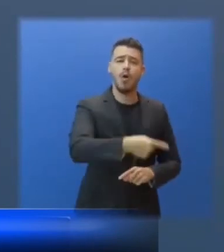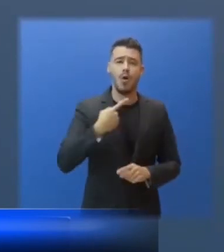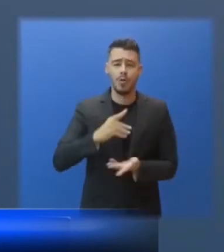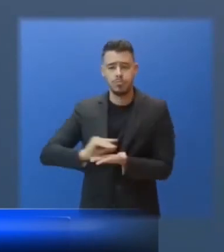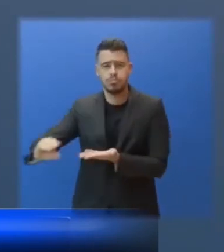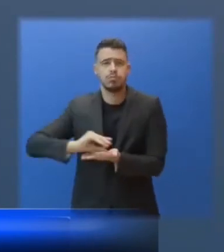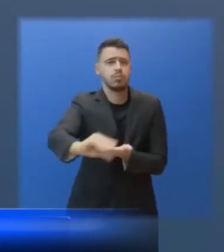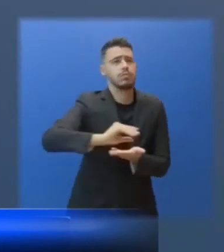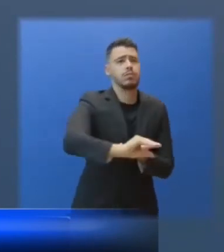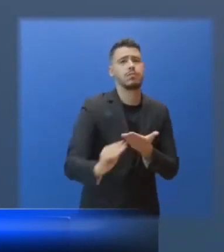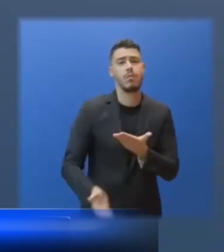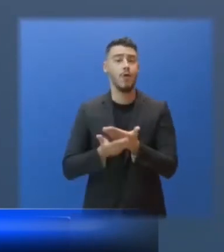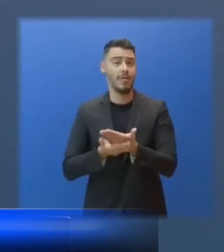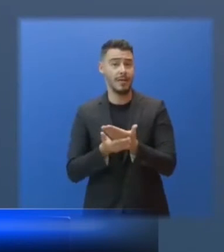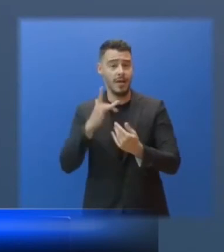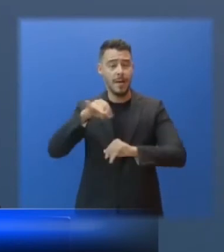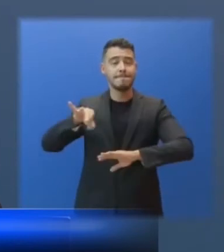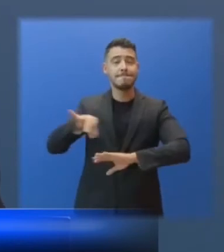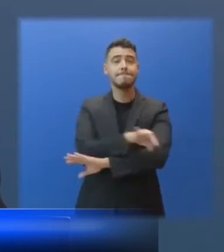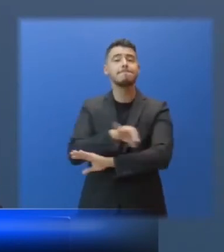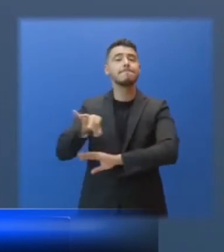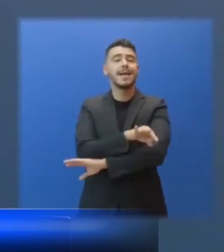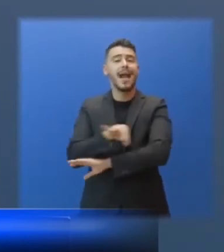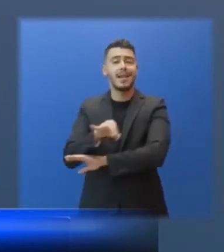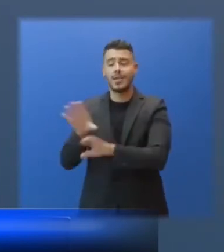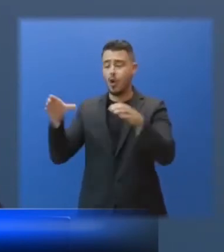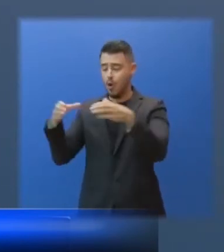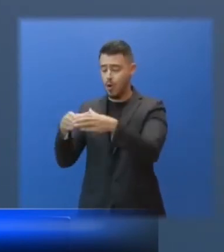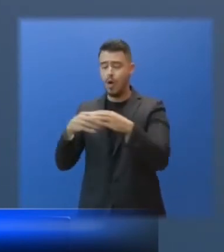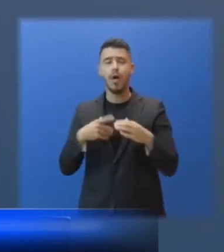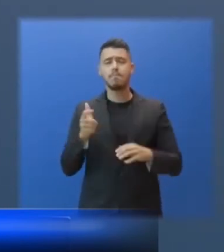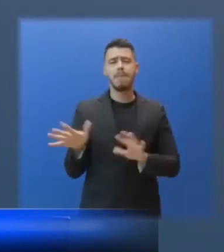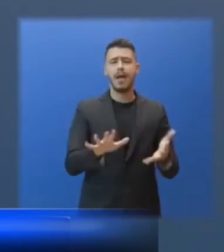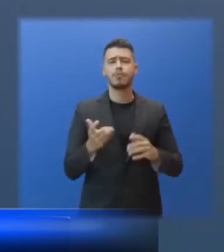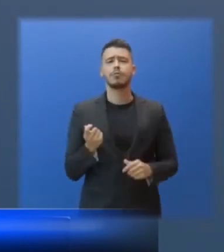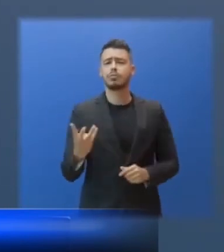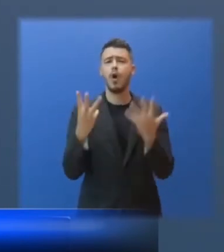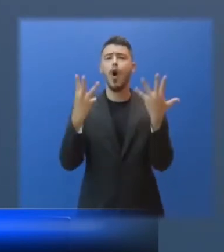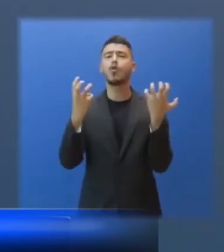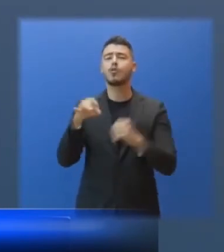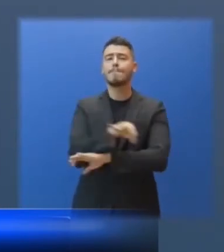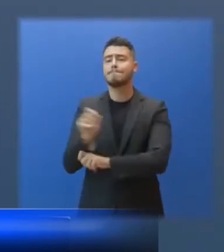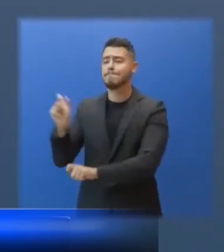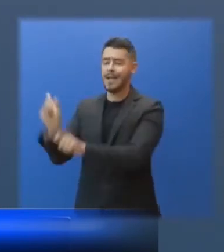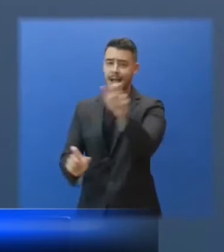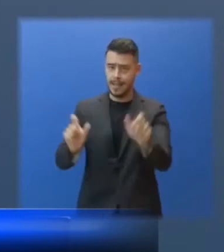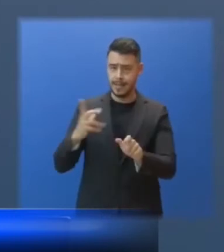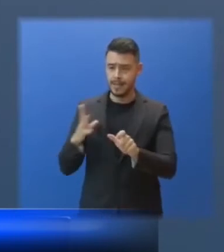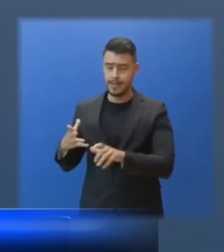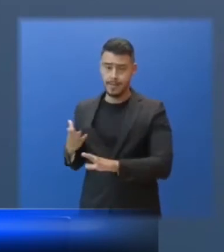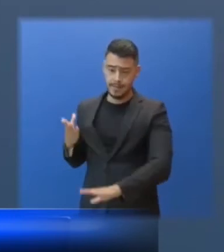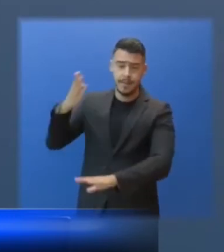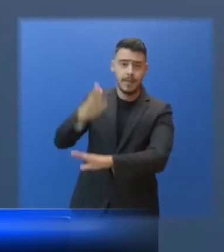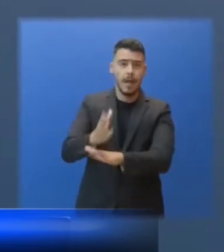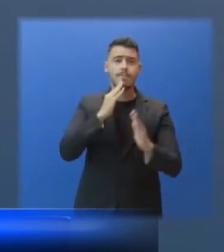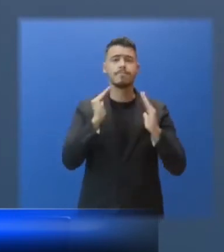από τις πρώτες ώρες κλιμάκιο μηχανικών του Υπουργείου Υποδομών και Μεταφορών, 80 περίπου μηχανικοί βρίσκονται εκεί, οι οποίοι κάνουν αποτίμηση των ζημιών στα